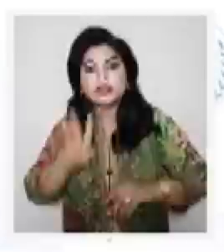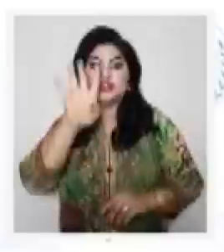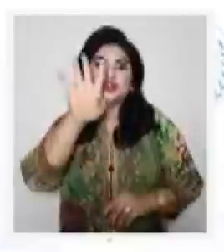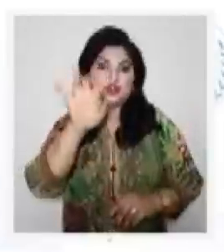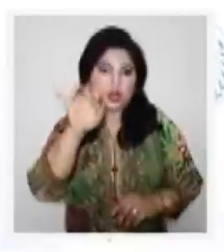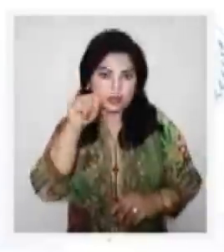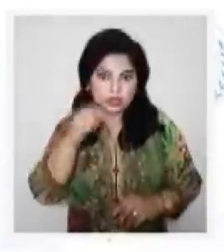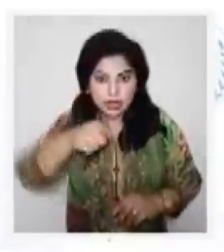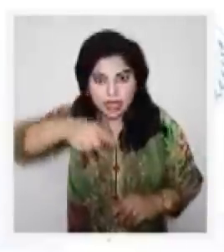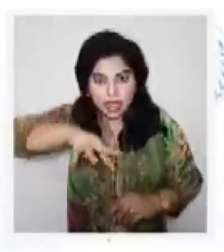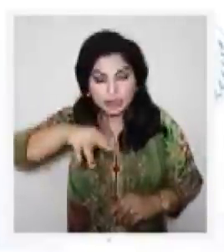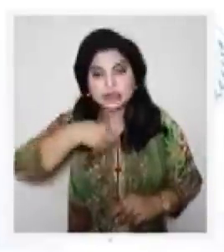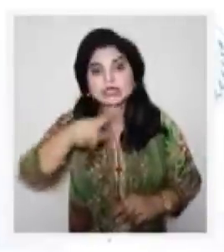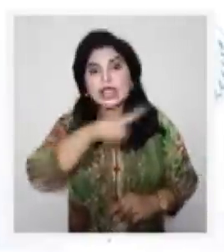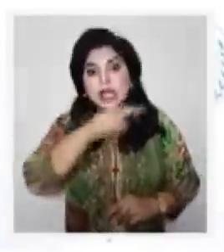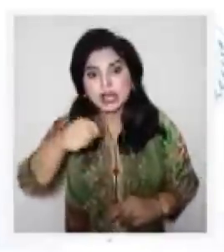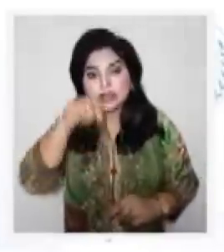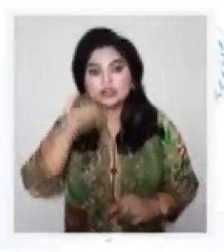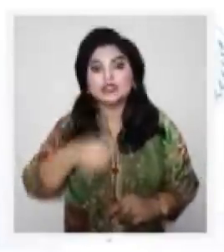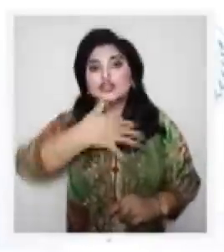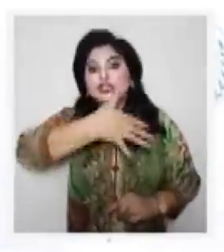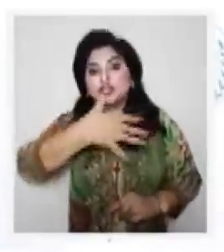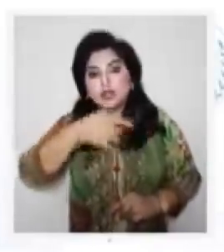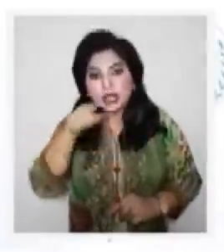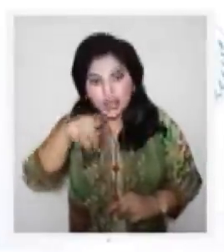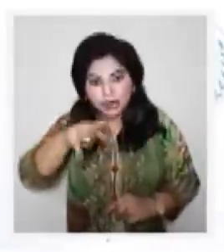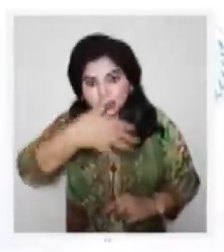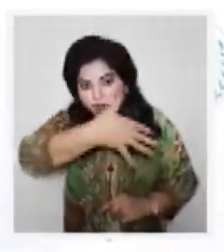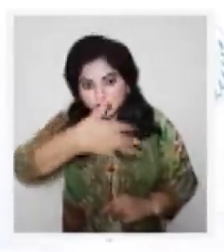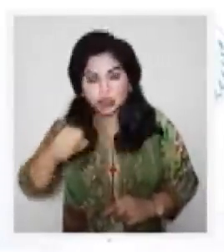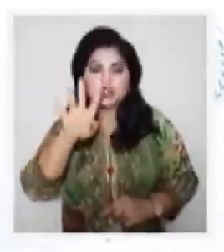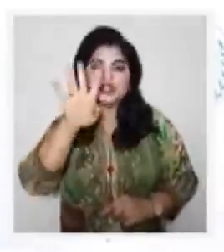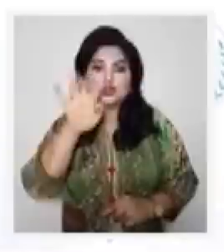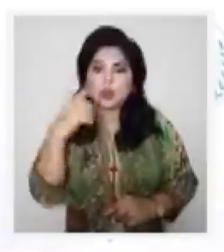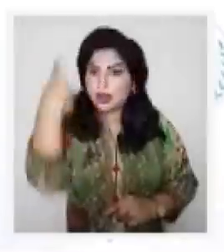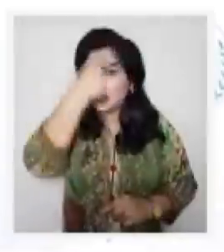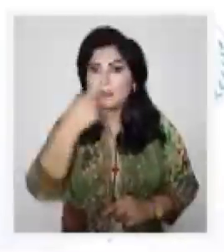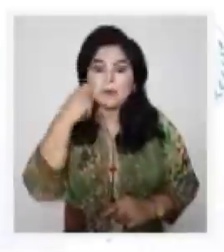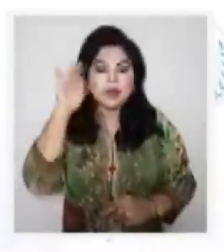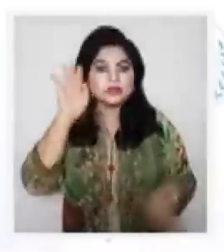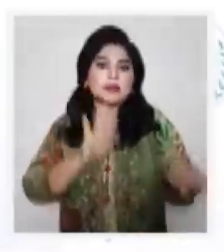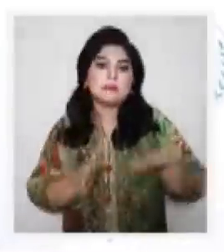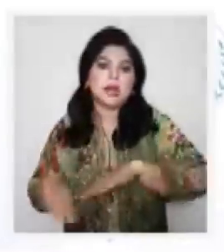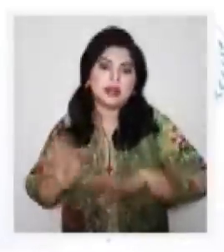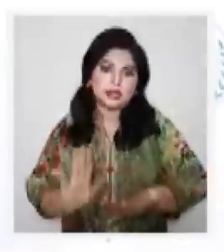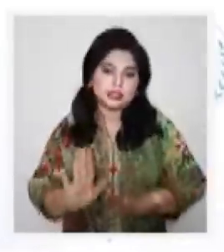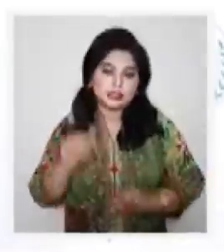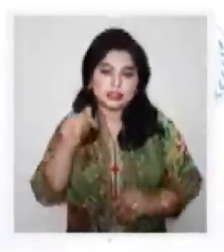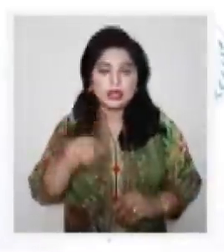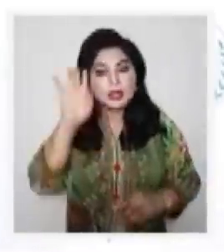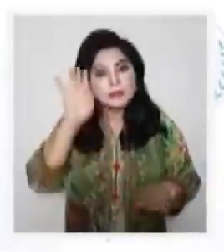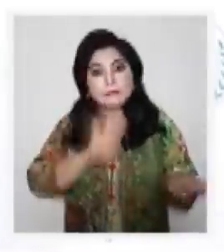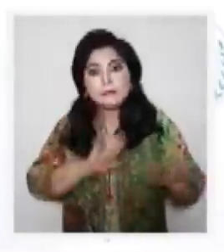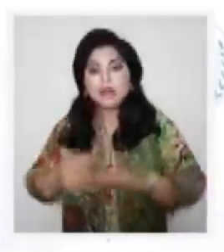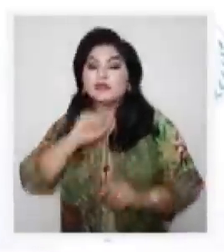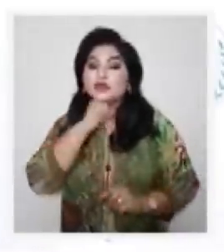40.72%। 24 ঘন্টায় মৃত্যুবরণ করেছেন 40 জন এবং এ পর্যন্ত 1,661 জন। শনাক্ত বিবেচনায় মৃত্যুর